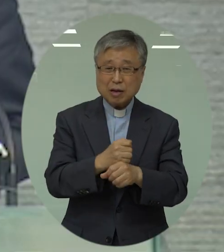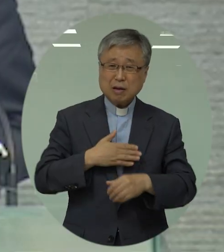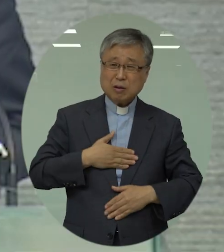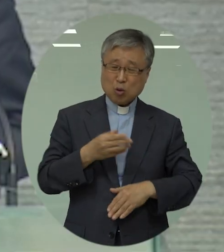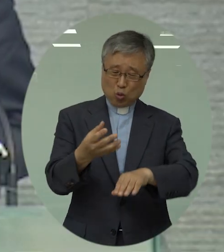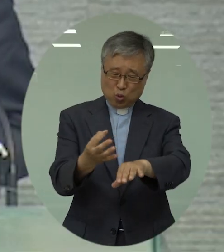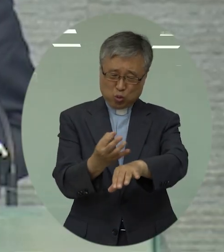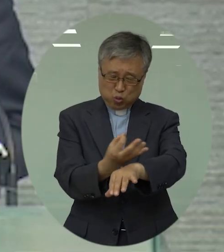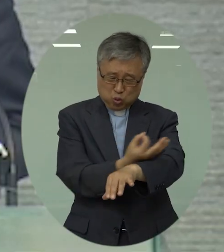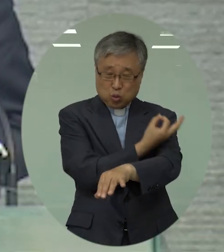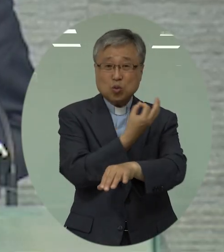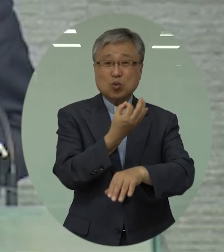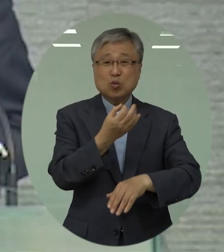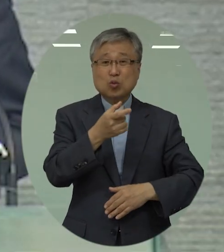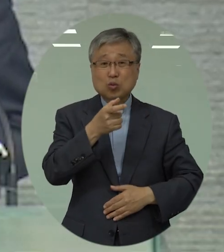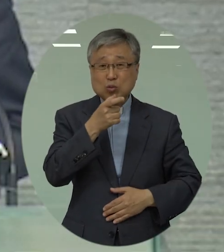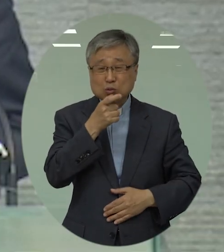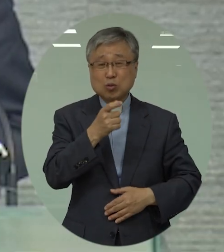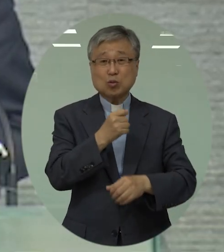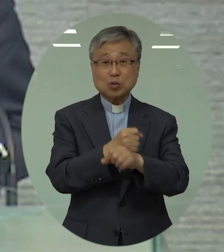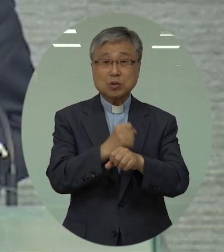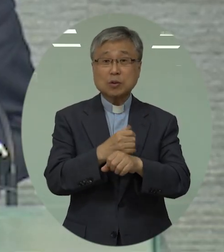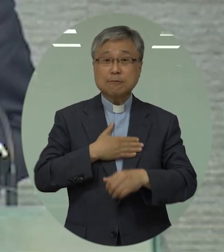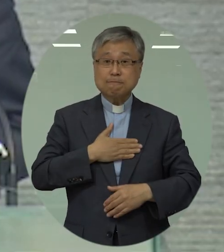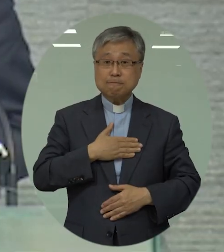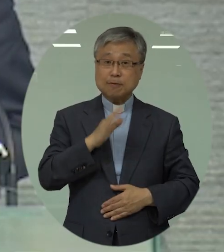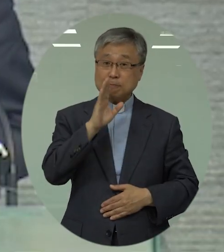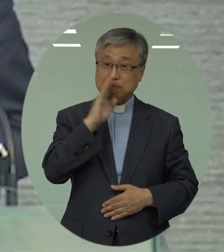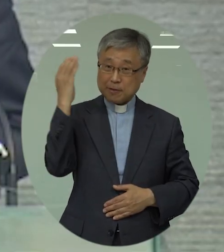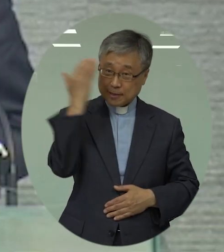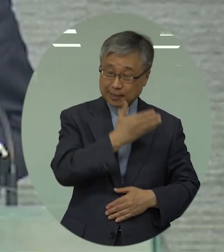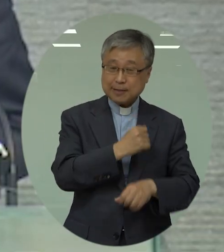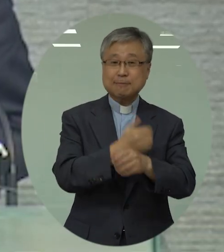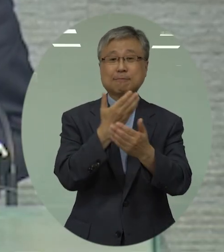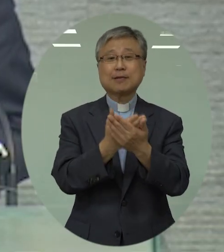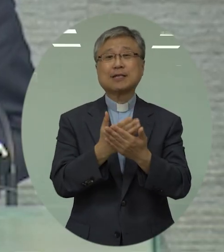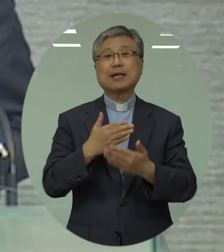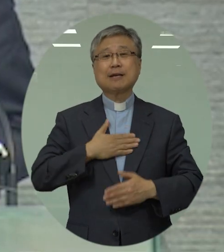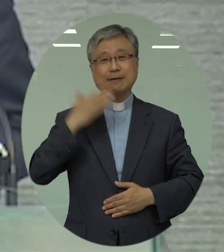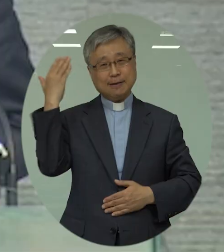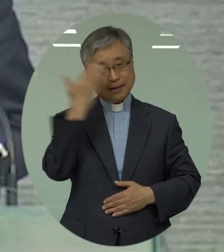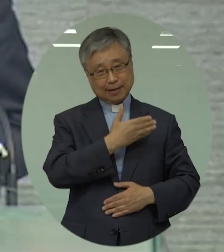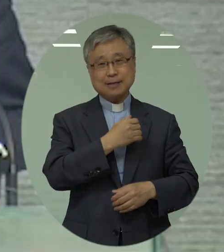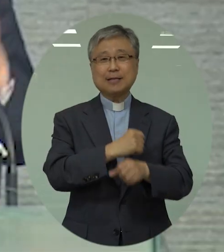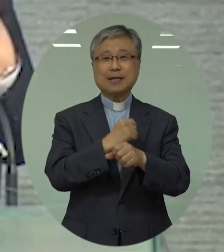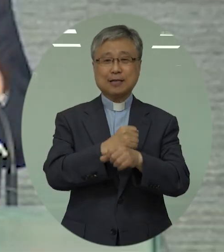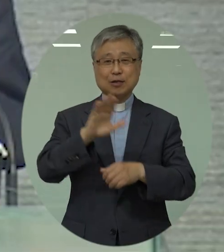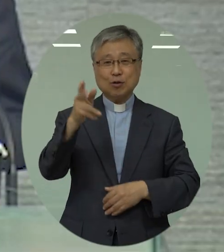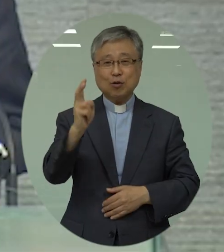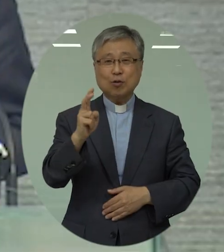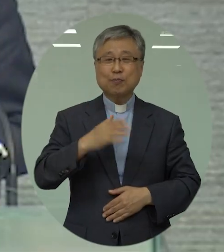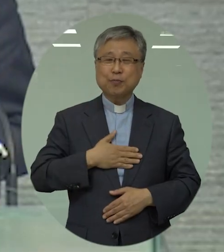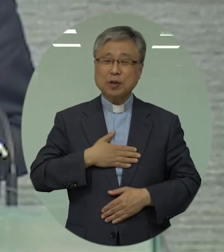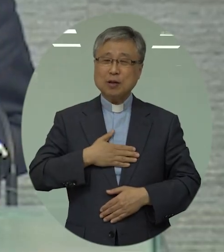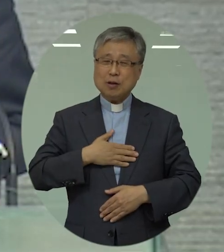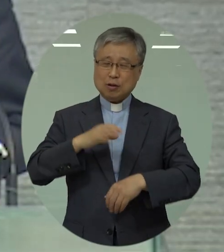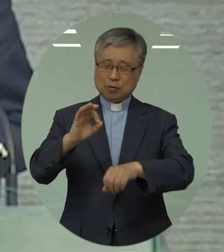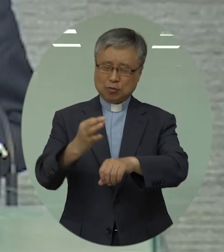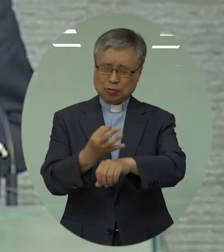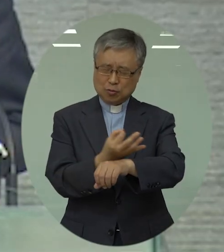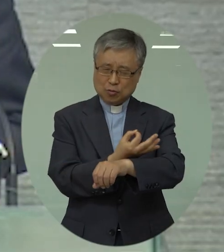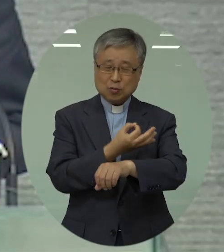우슬초로 저를 정결하게 해 주십시오. 그러면 제가 깨끗해질 것입니다. 우슬초로 나를